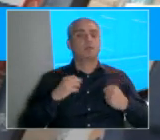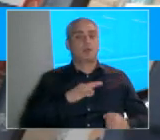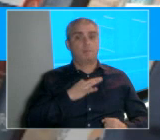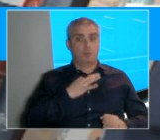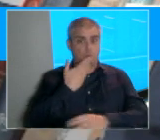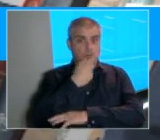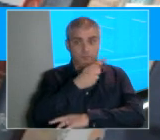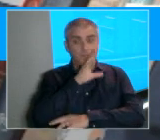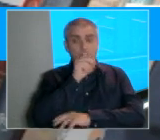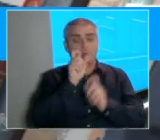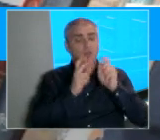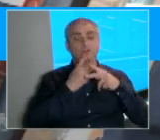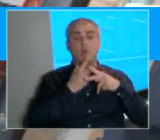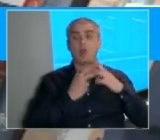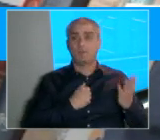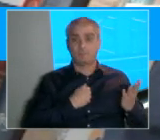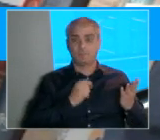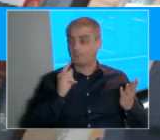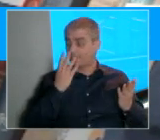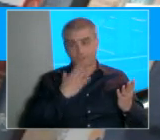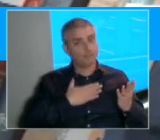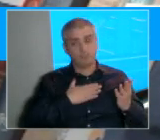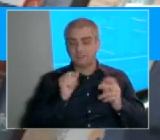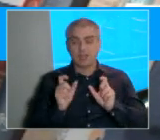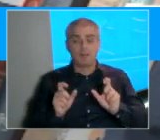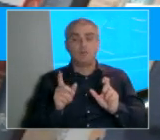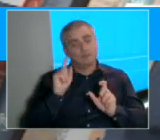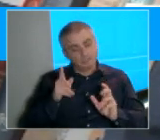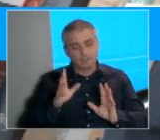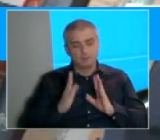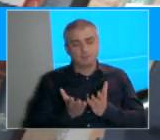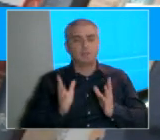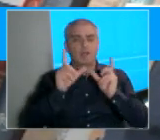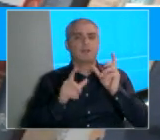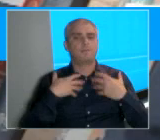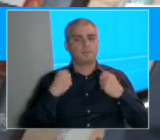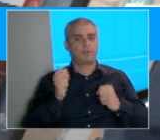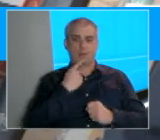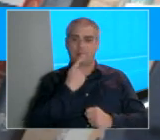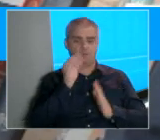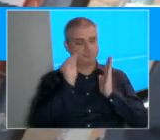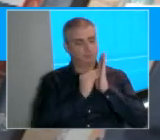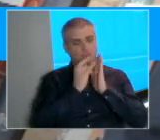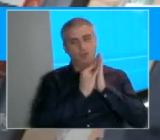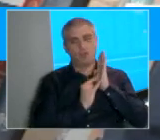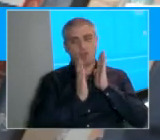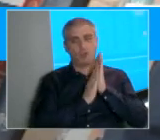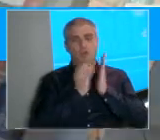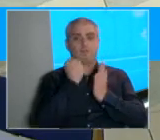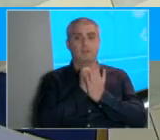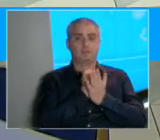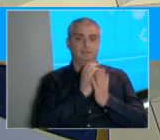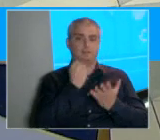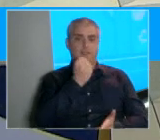חוק שמדבר על אנשים חולים, אבל שפעת צריך למנוע, וצריך סל לאדם הבריא, צריך להגן את זה בחקיקה, בתקציבים.